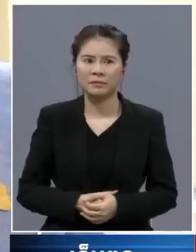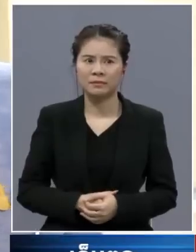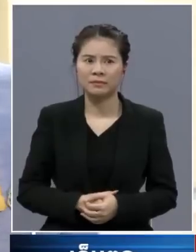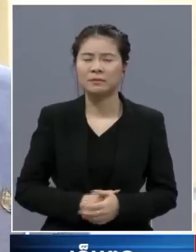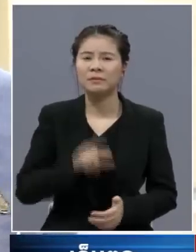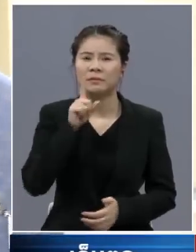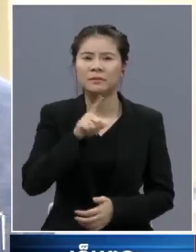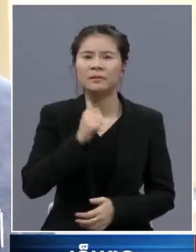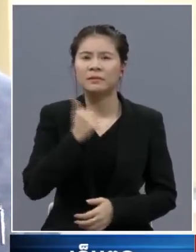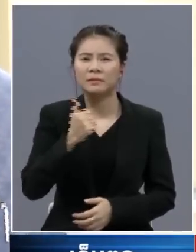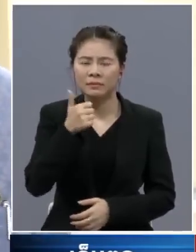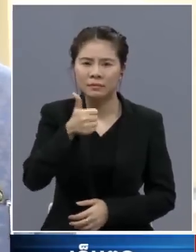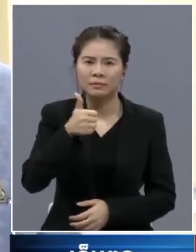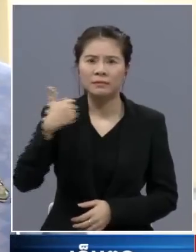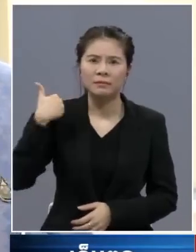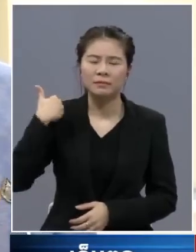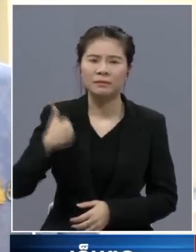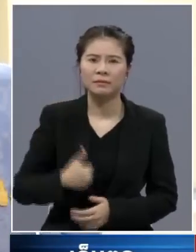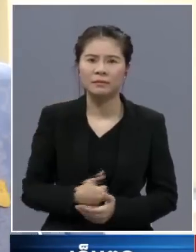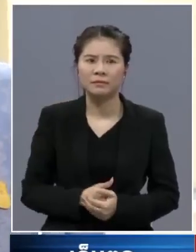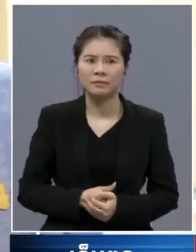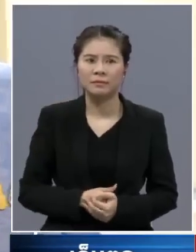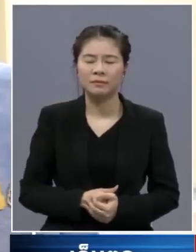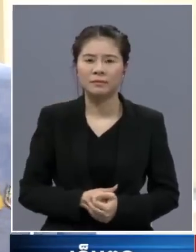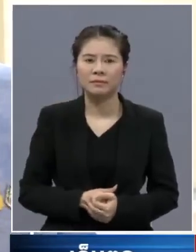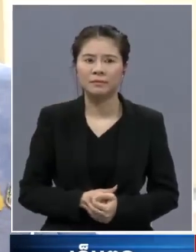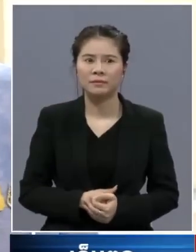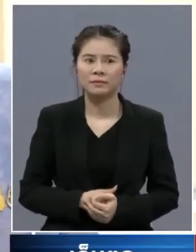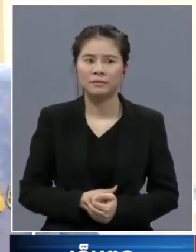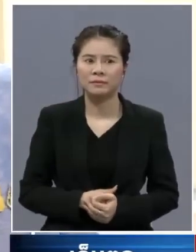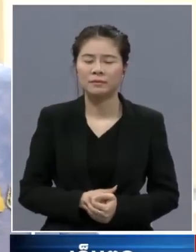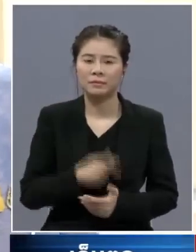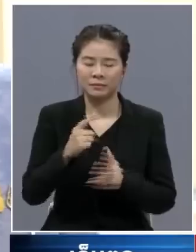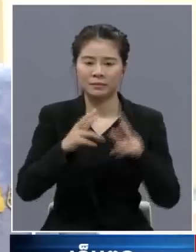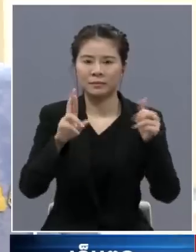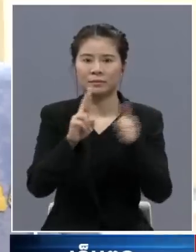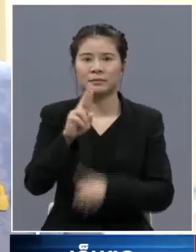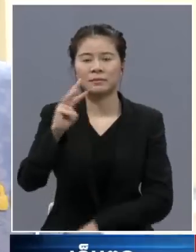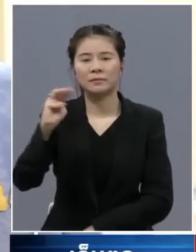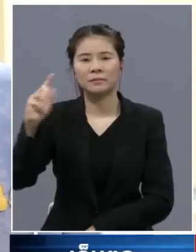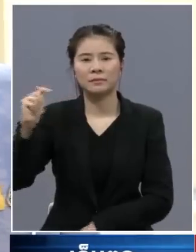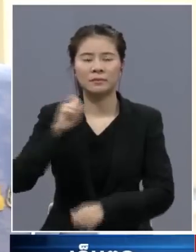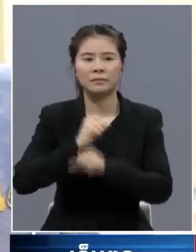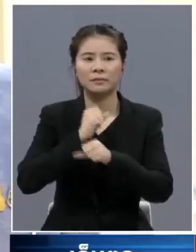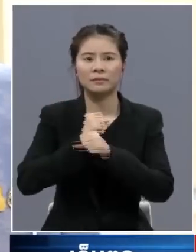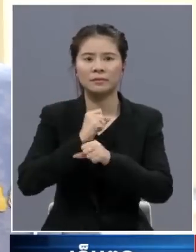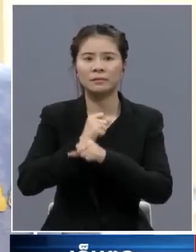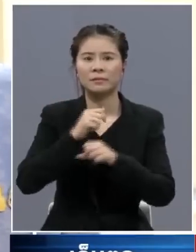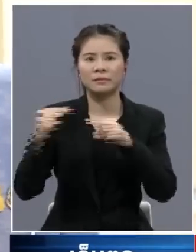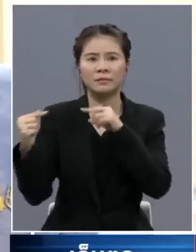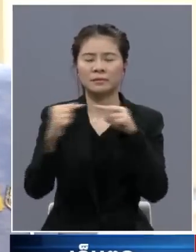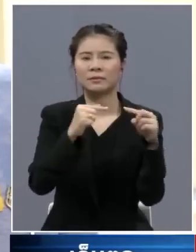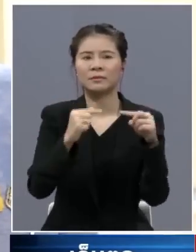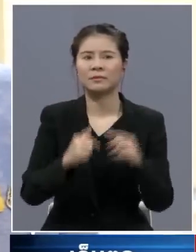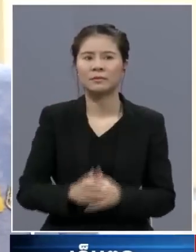ที่ดีกว่านี้ได้หรือไม่พอถามว่าผู้สนับสนุนมีหวังจะได้เห็นพลเอกประยุทธ์เป็นรัฐมนตรีต่อไหมนี่ไม่ถามว่าเป็นนายกนะเป็นรัฐมนต